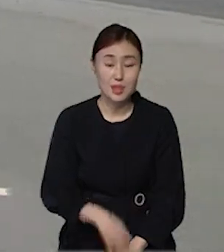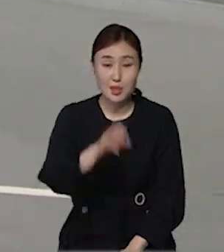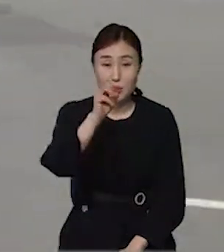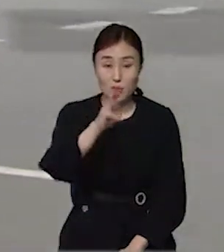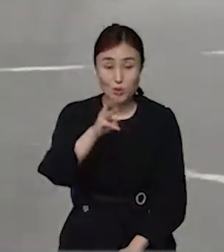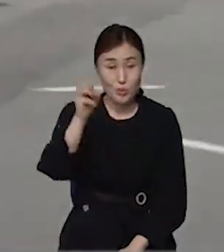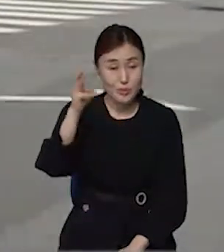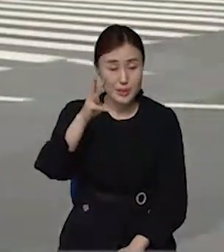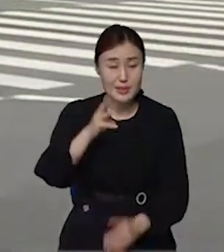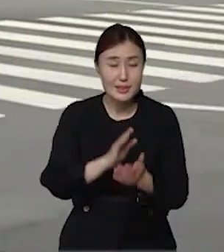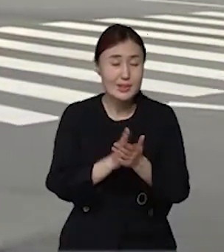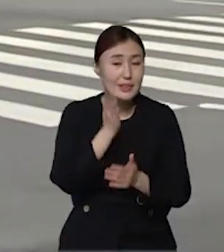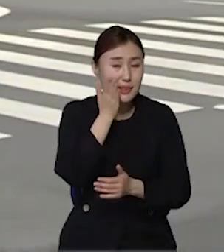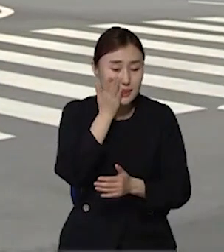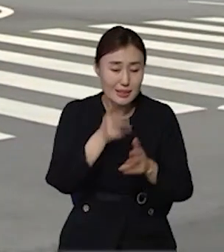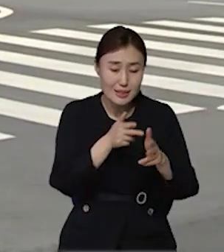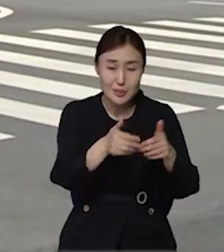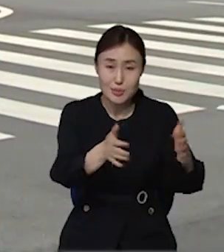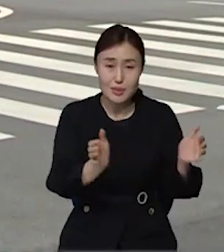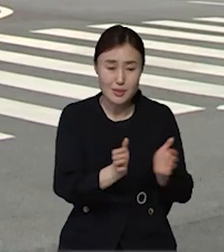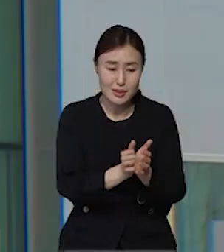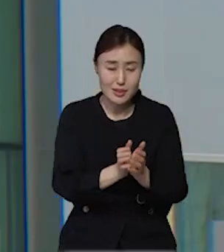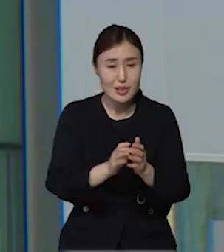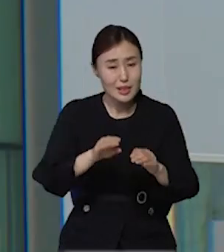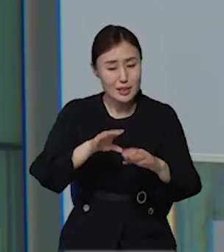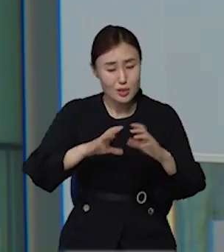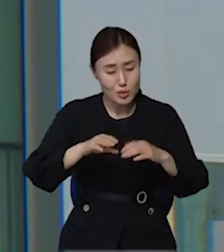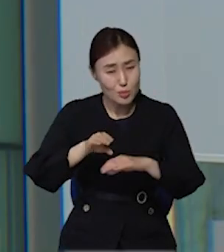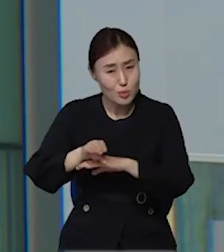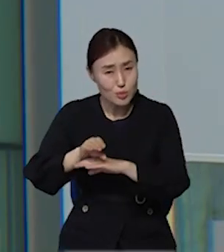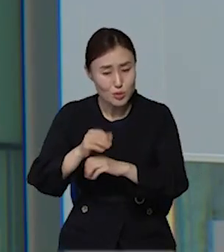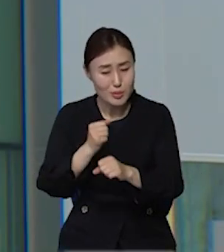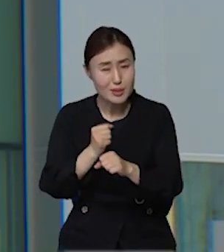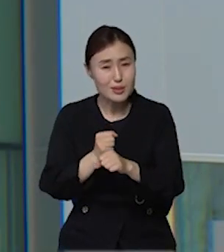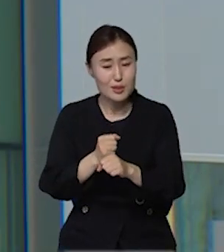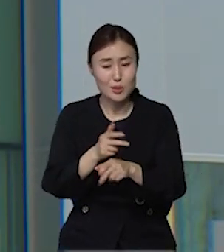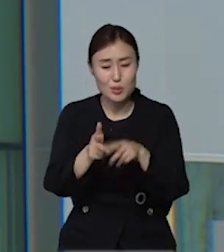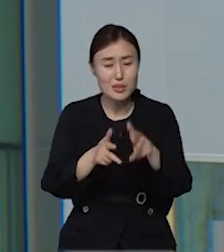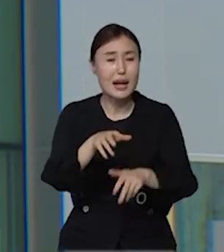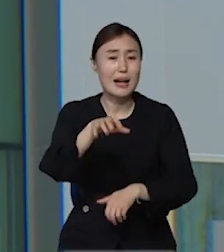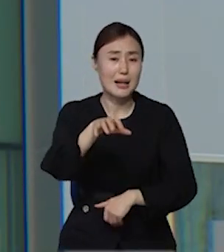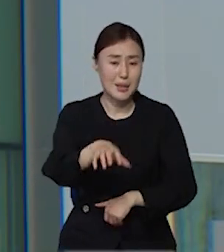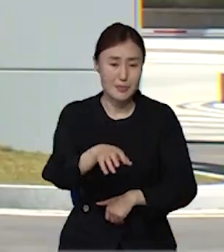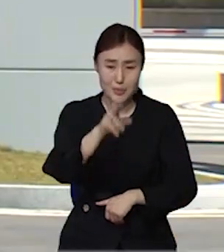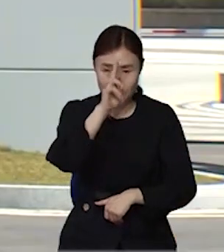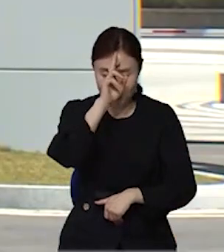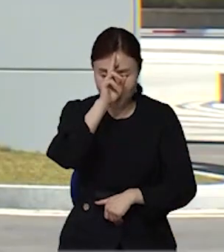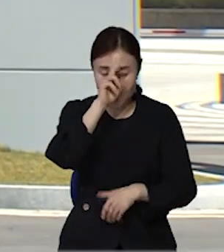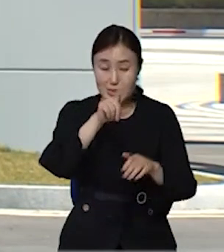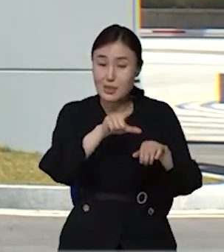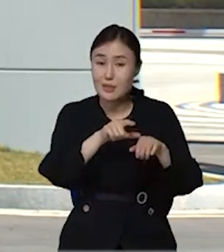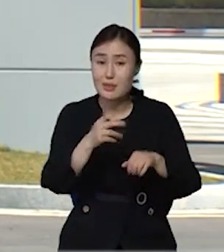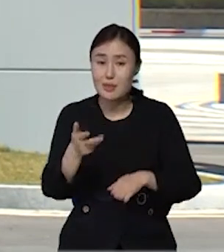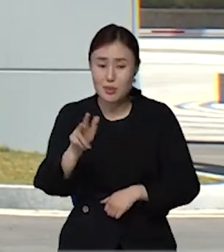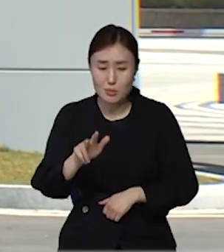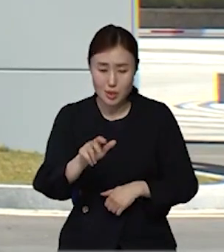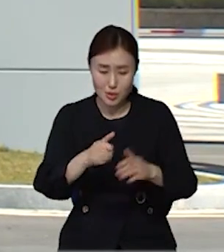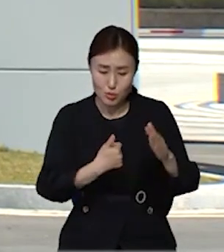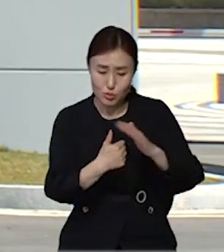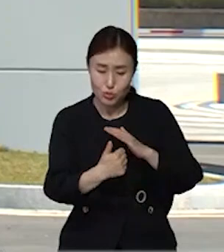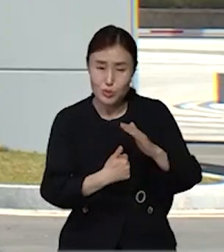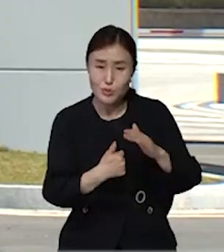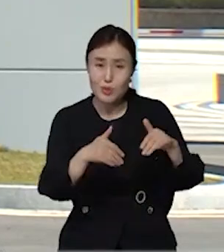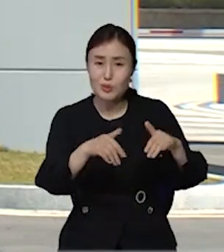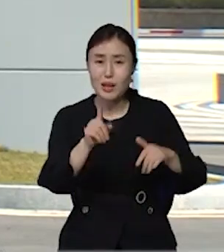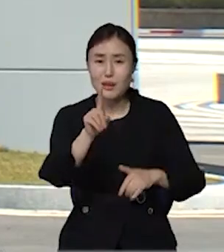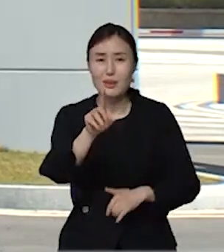광주 빅그린산단 광주 글로벌 모터스 조립 공장 정문 앞입니다. 점심시간이지만 공장을 출입하는 직원이 단